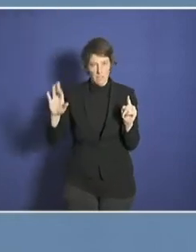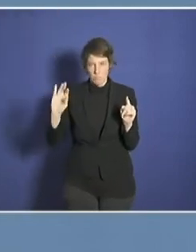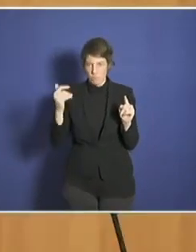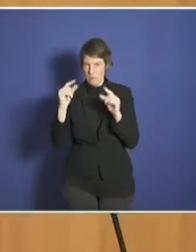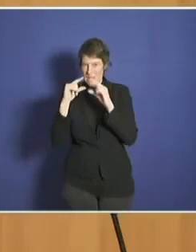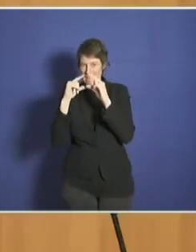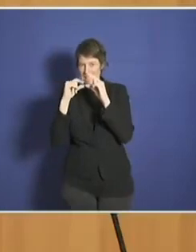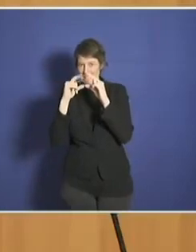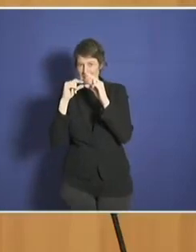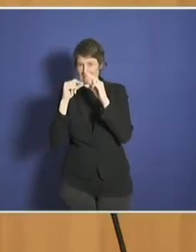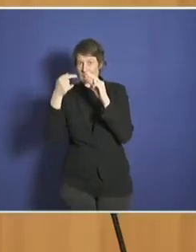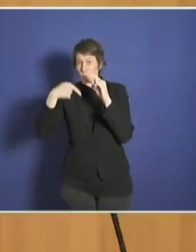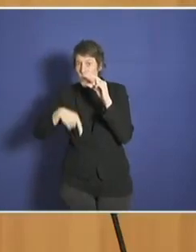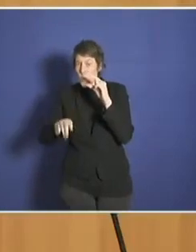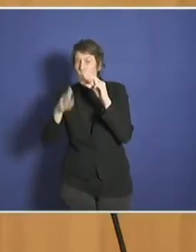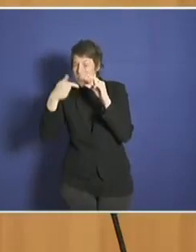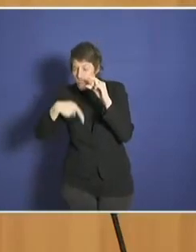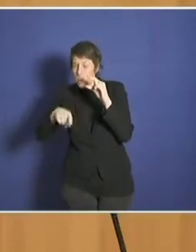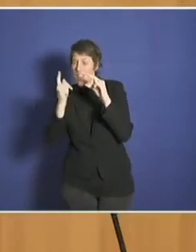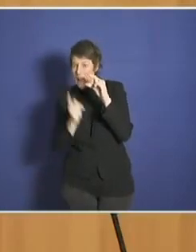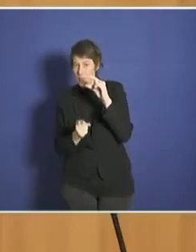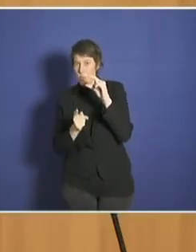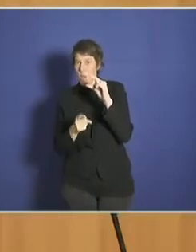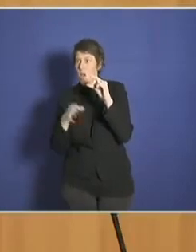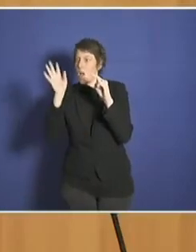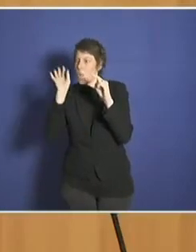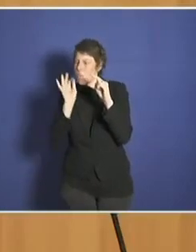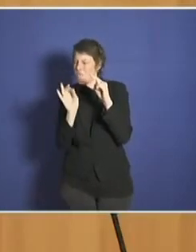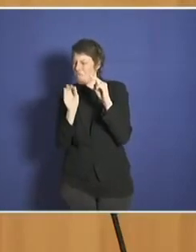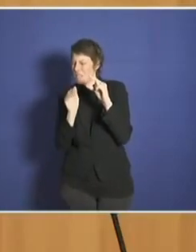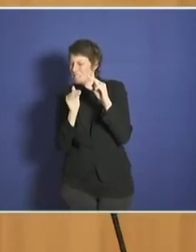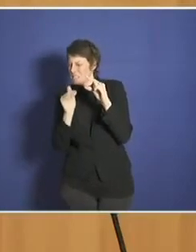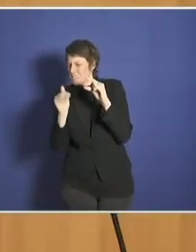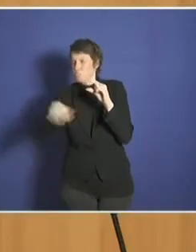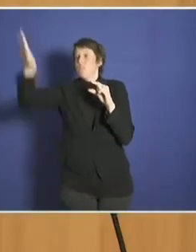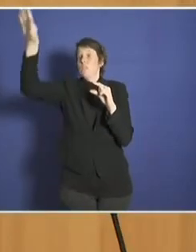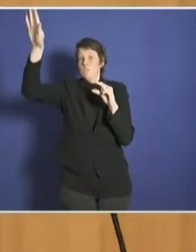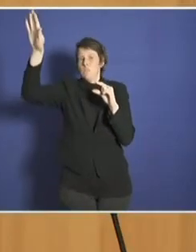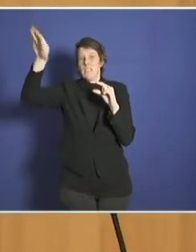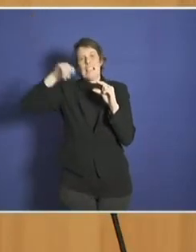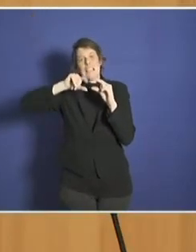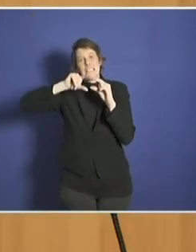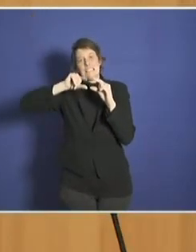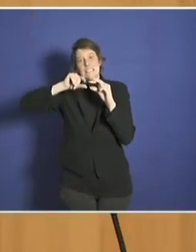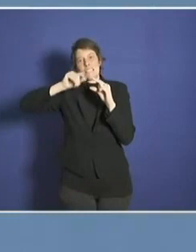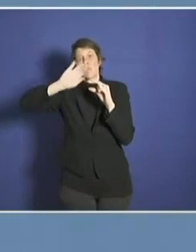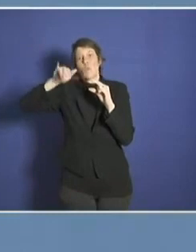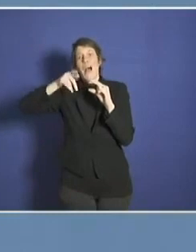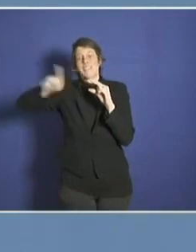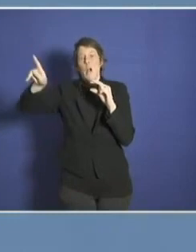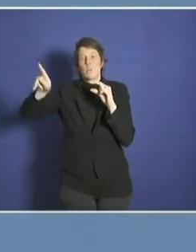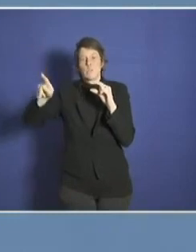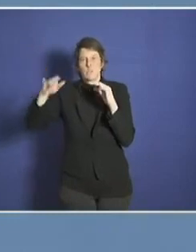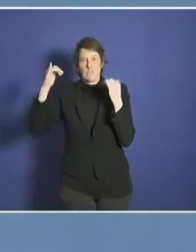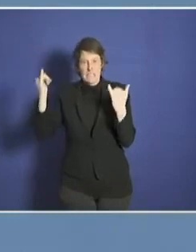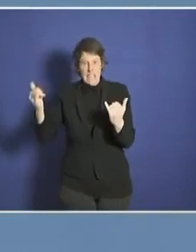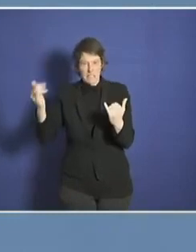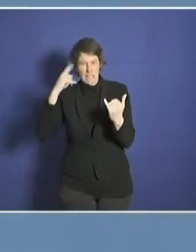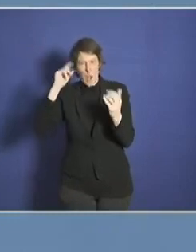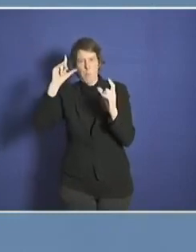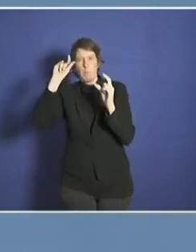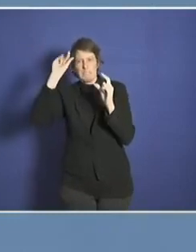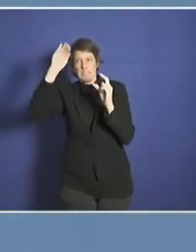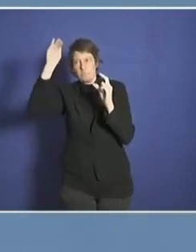Inzidenz unter 100 innerhalb relativ kurzer Zeit auf eine Inzidenz um die 1000. Inzwischen ist es, glaube ich, auch wieder ein